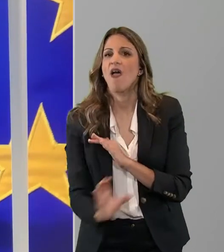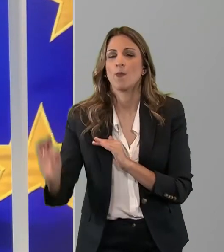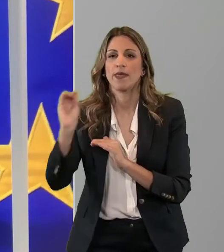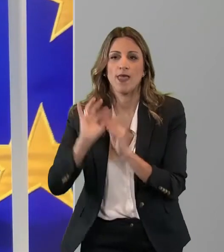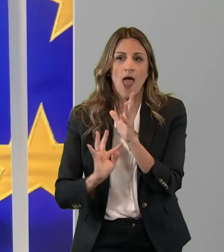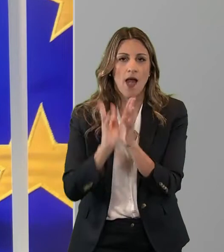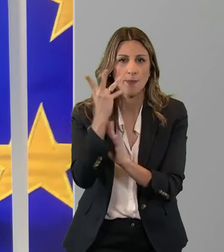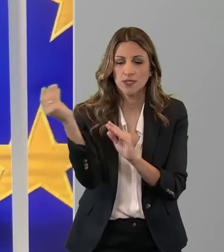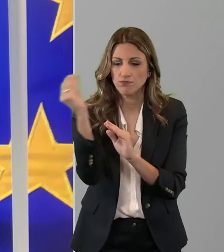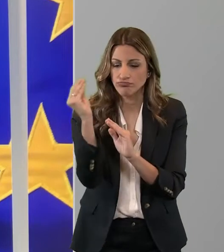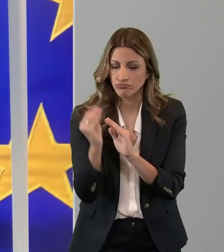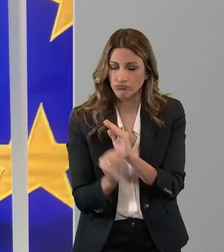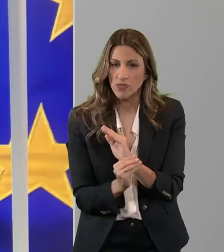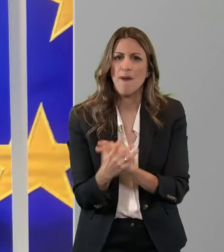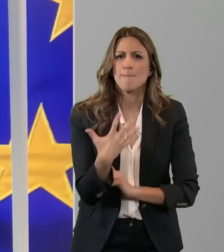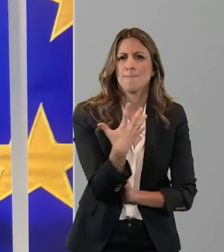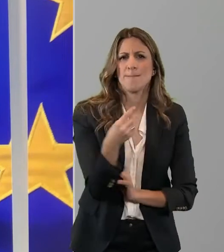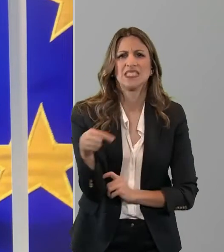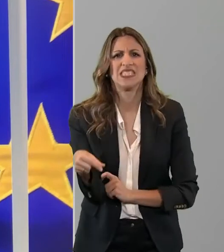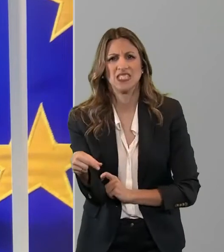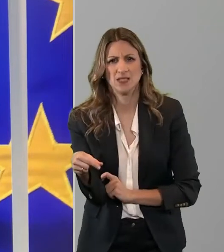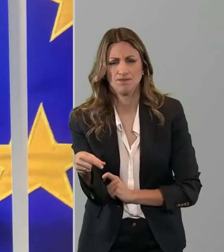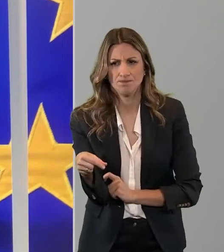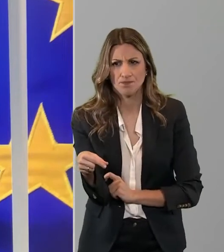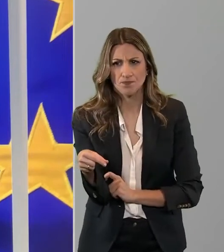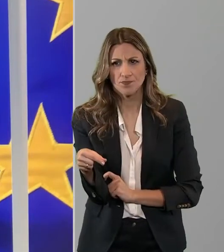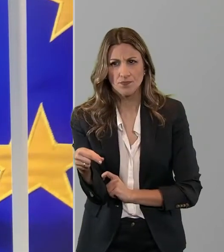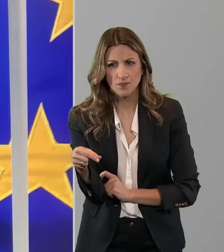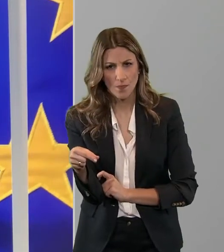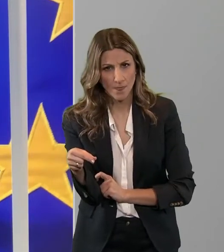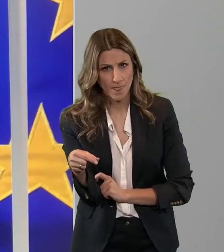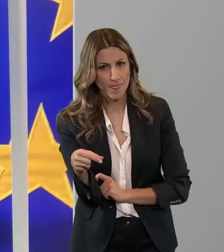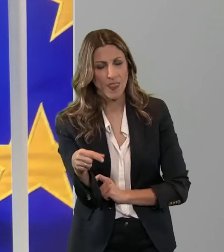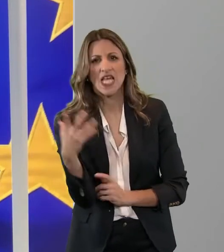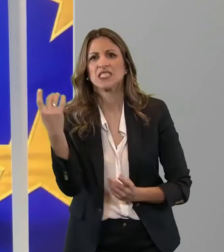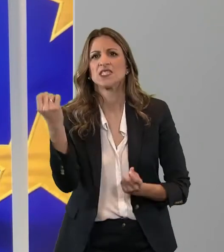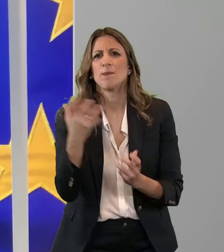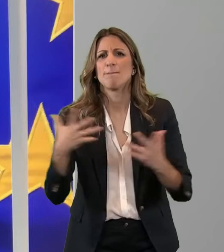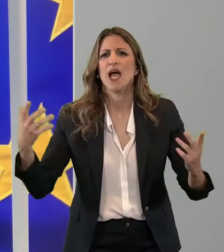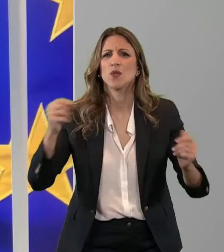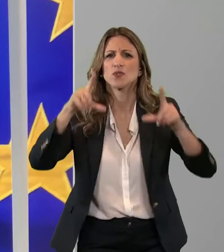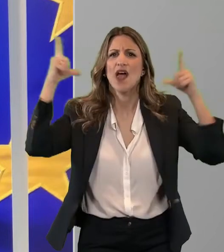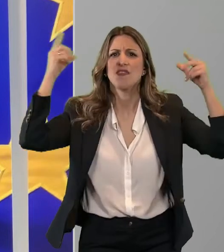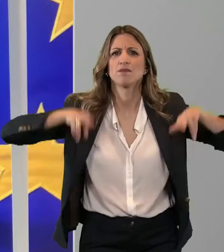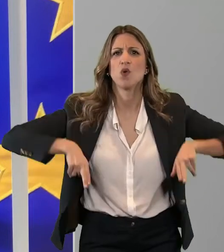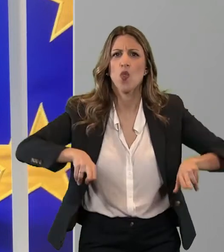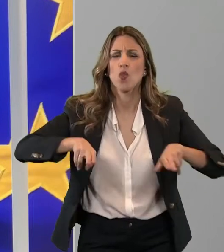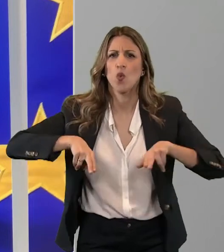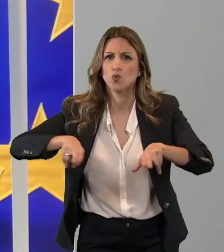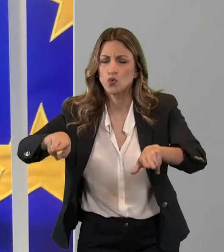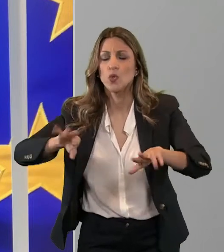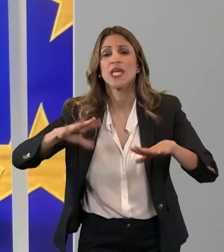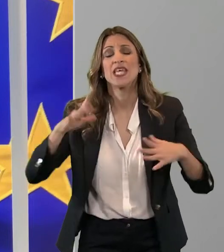ανάπτυξη των αξώνων 5G σε διευρωπαϊκούς αυτοκινητοδρόμους και τη διασύνδεση